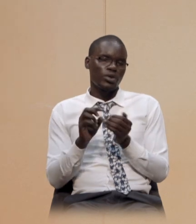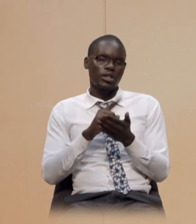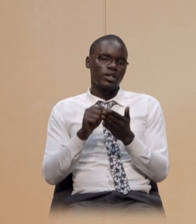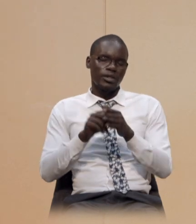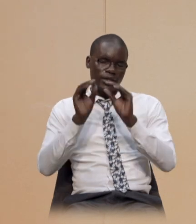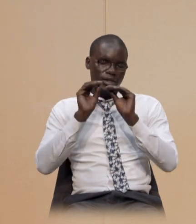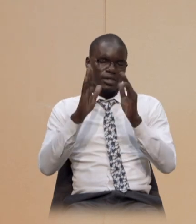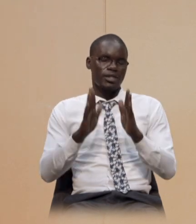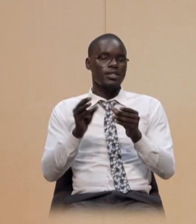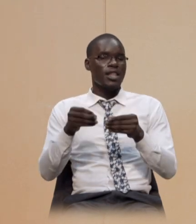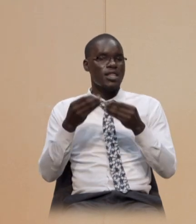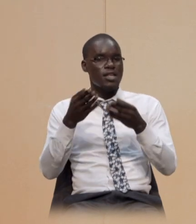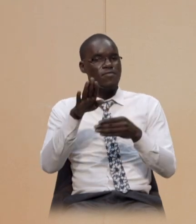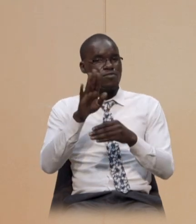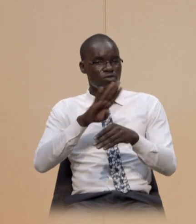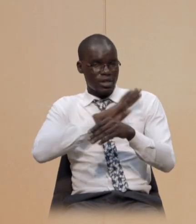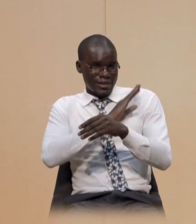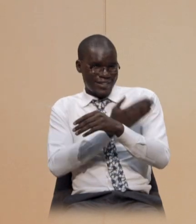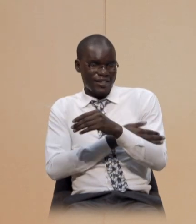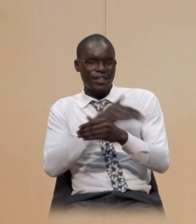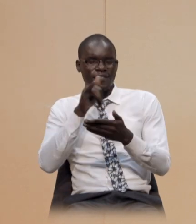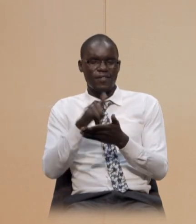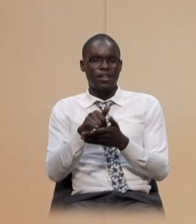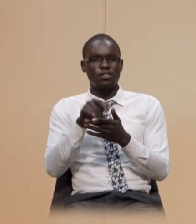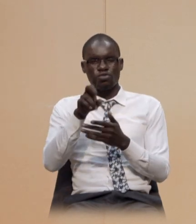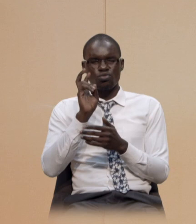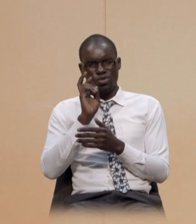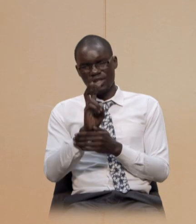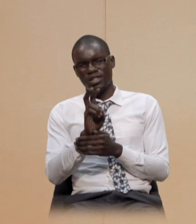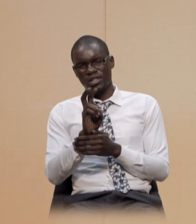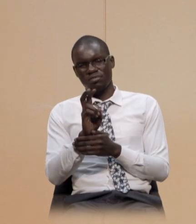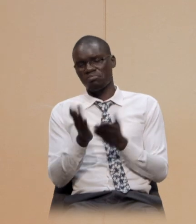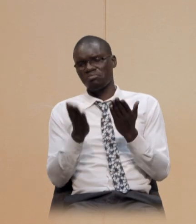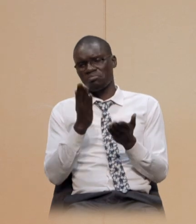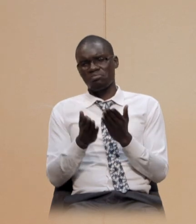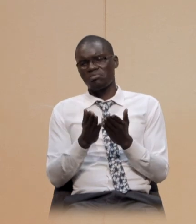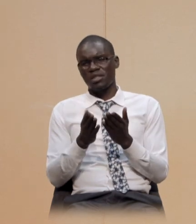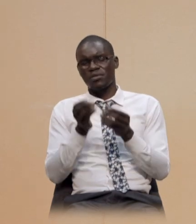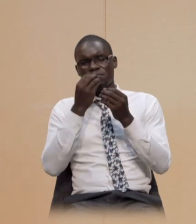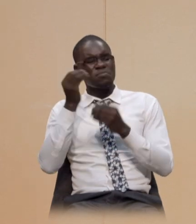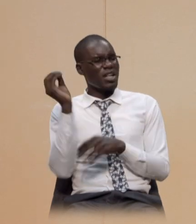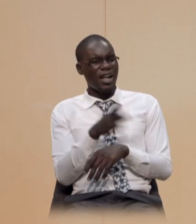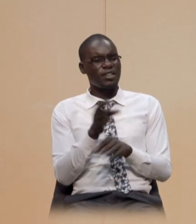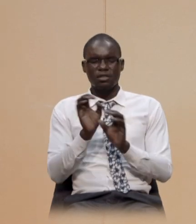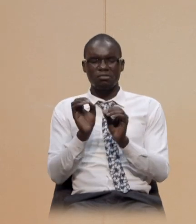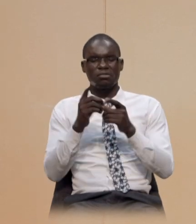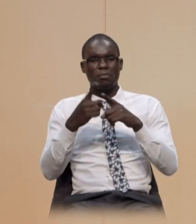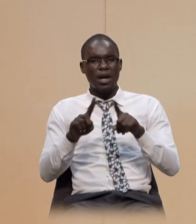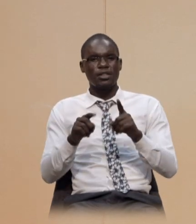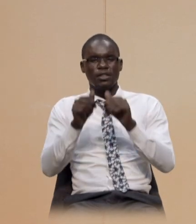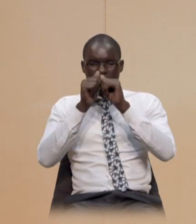hili linakupatia nguvu ya kwamba usiangalie kwanza kama laana. Angalia kama ni